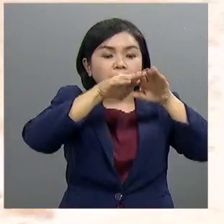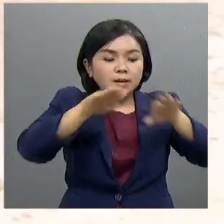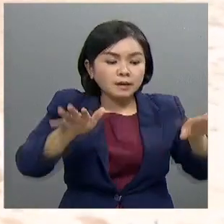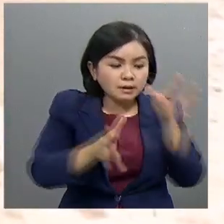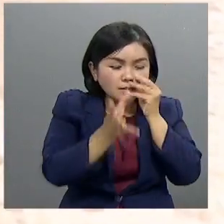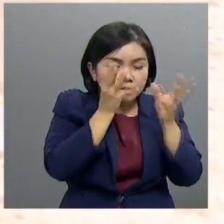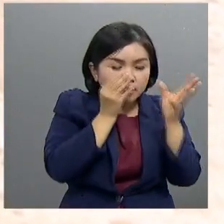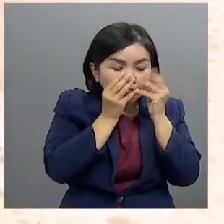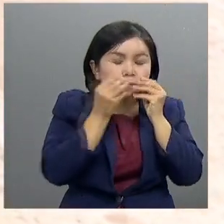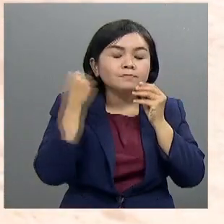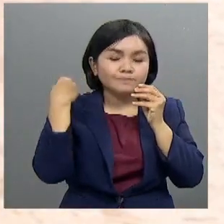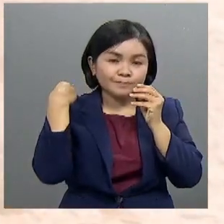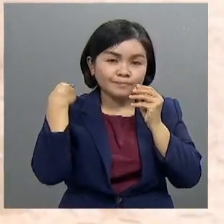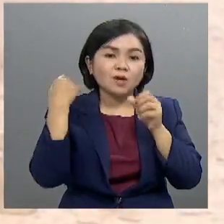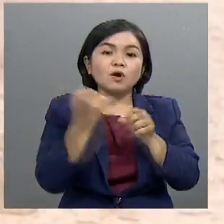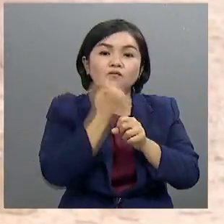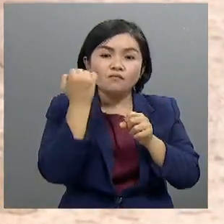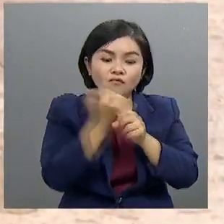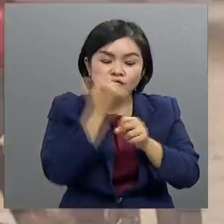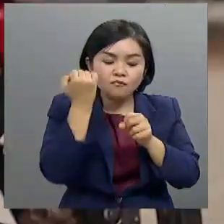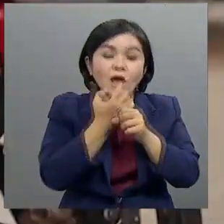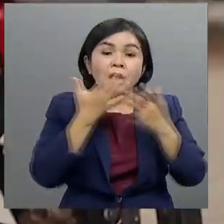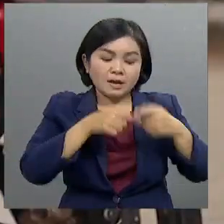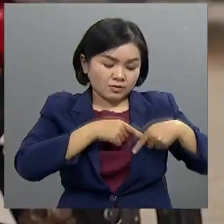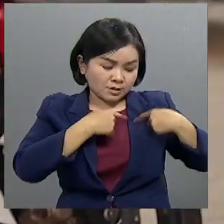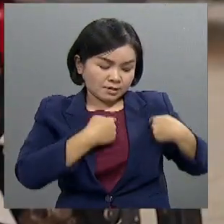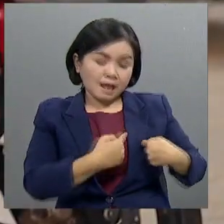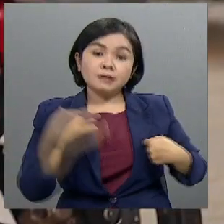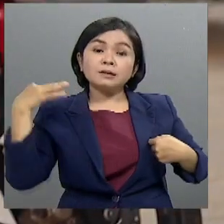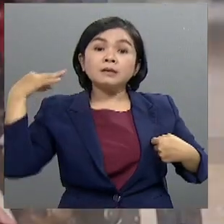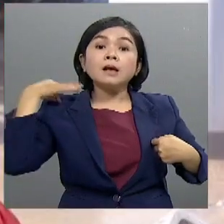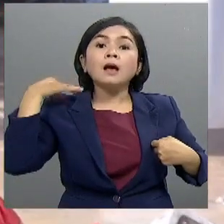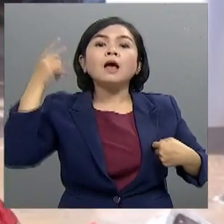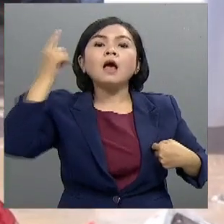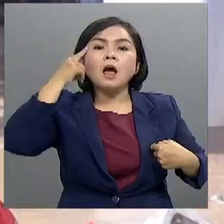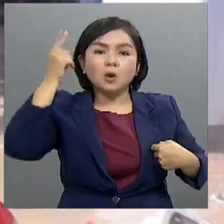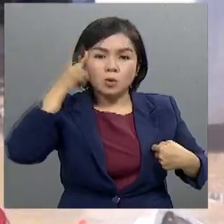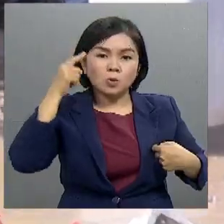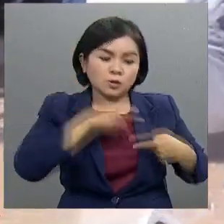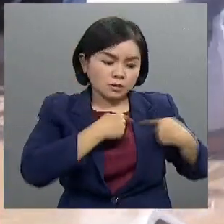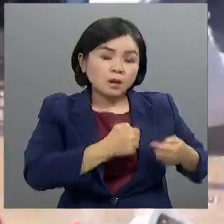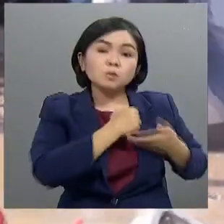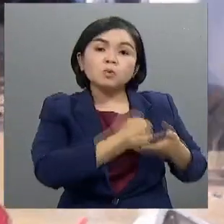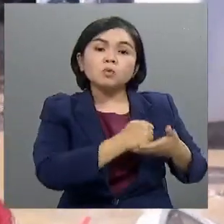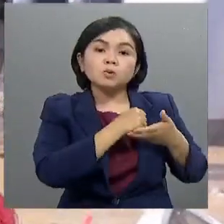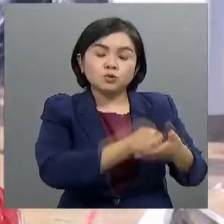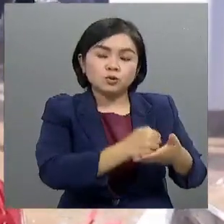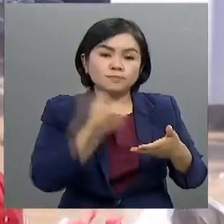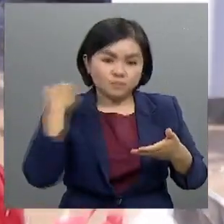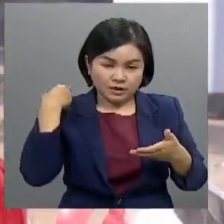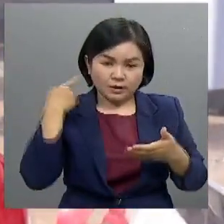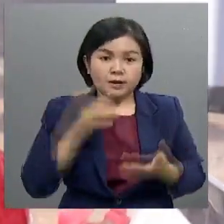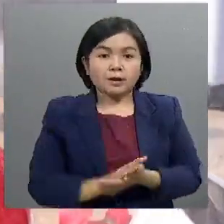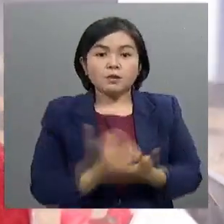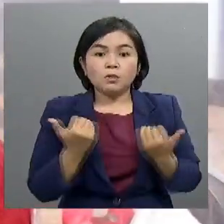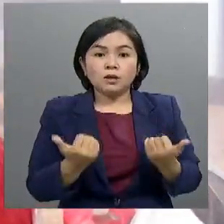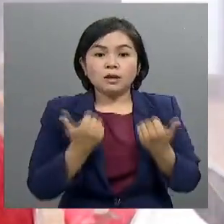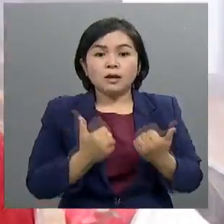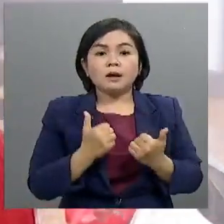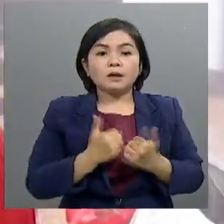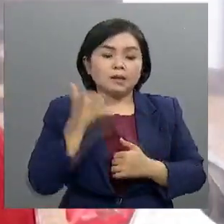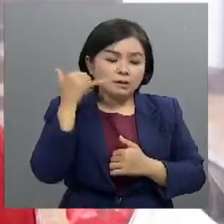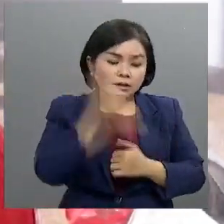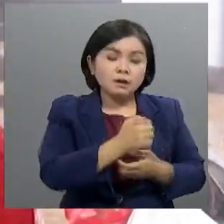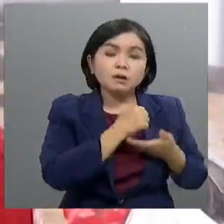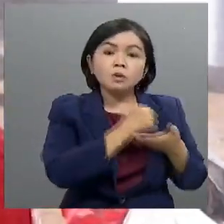ทางหนึ่งนะครับและเป็นจิตอาสาของเด็กฝึกให้มีคุณทำจะได้ทำนะครับในการลงพื้นที่ครั้งนี้ครับเป็นการส่งเสริม